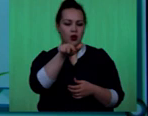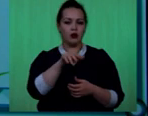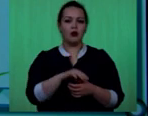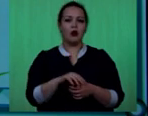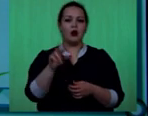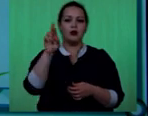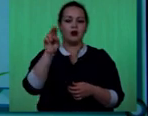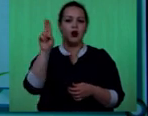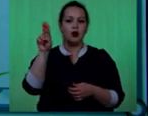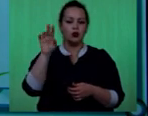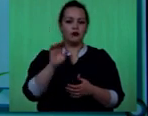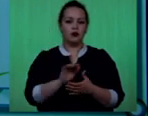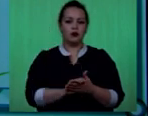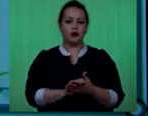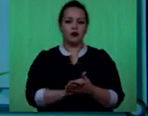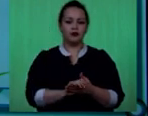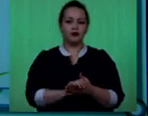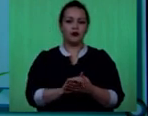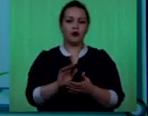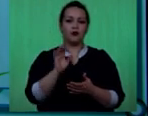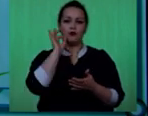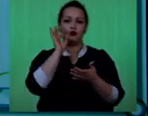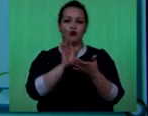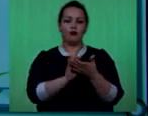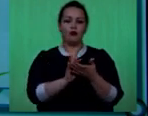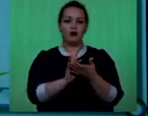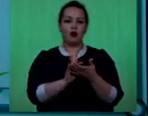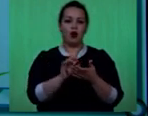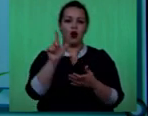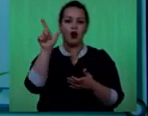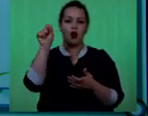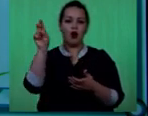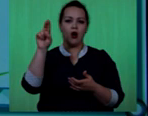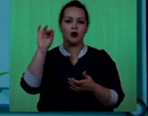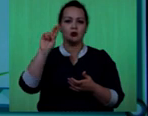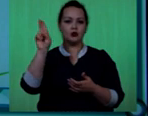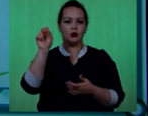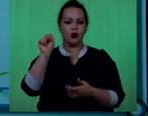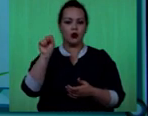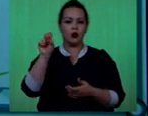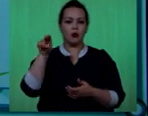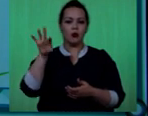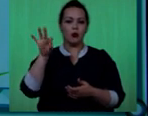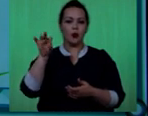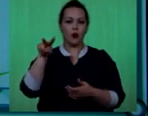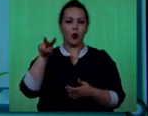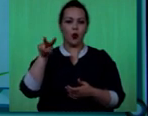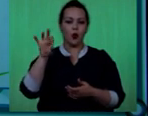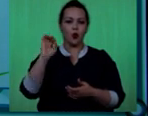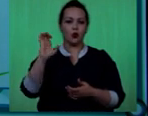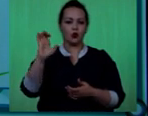ядовитой варианты ответов а гадюка б полоз в уж